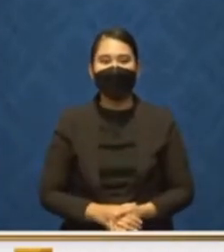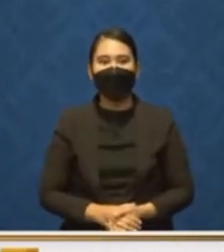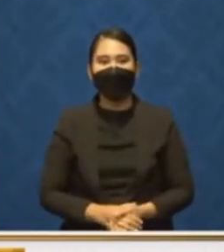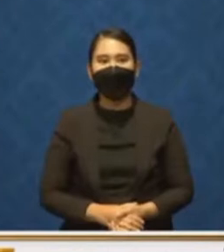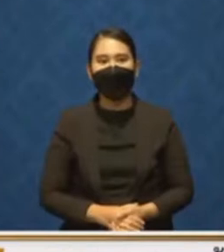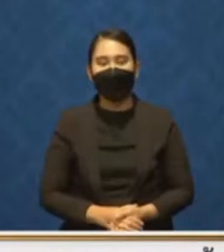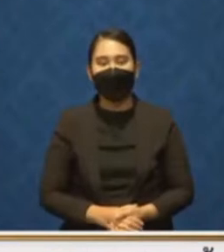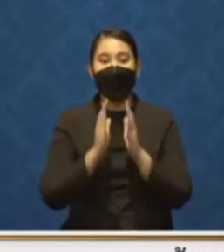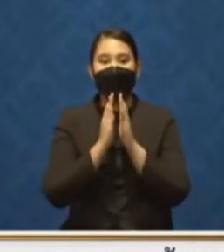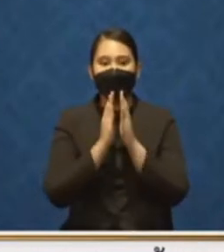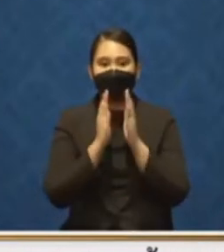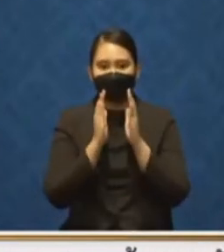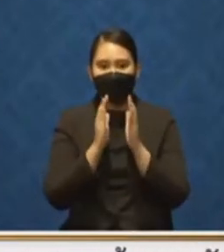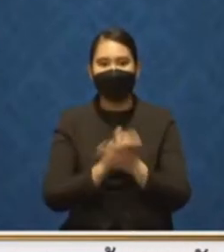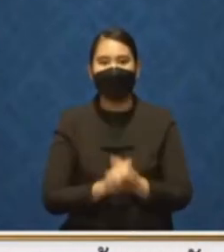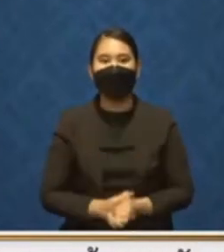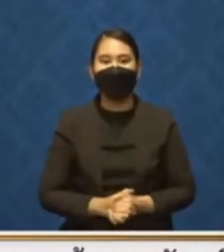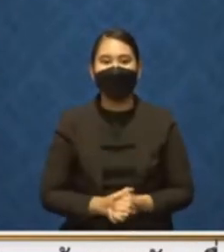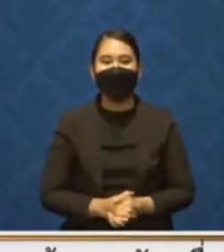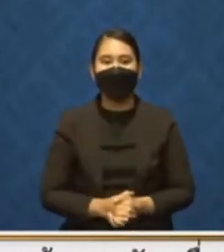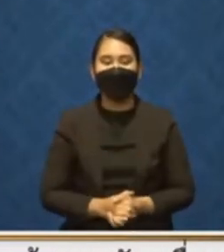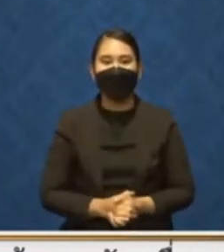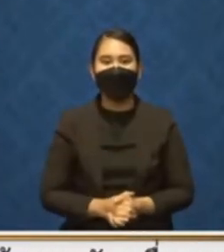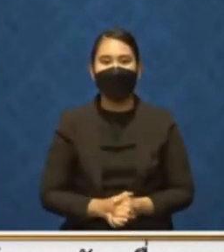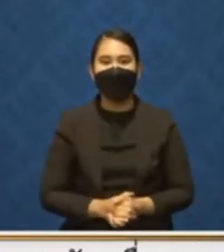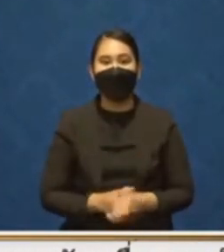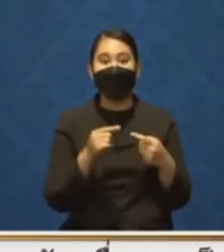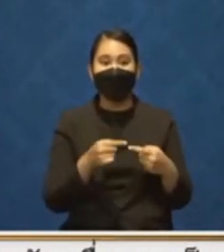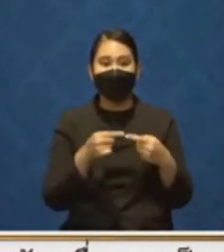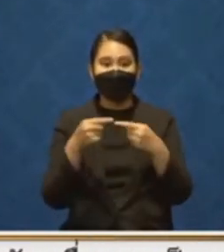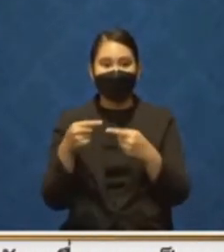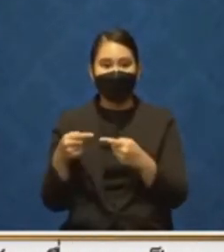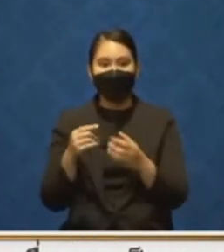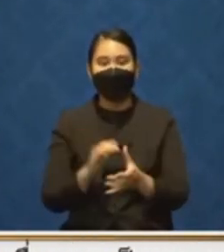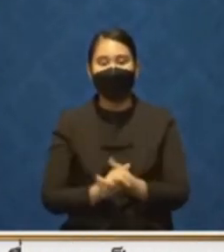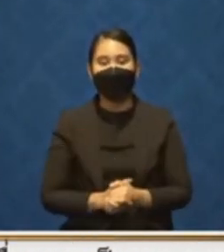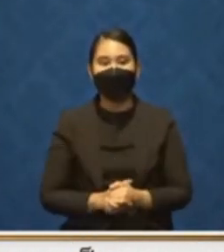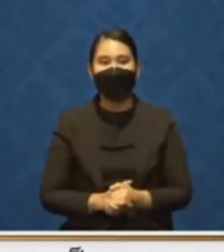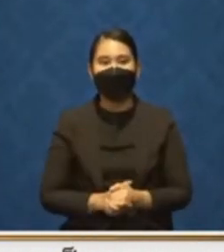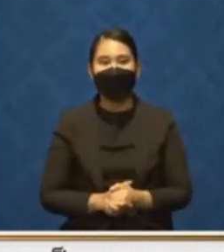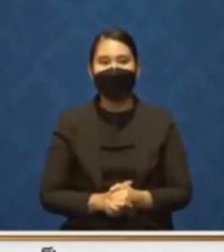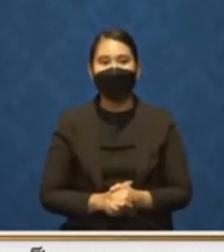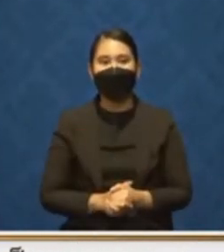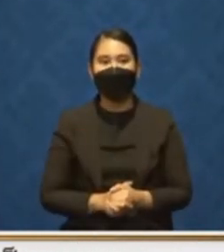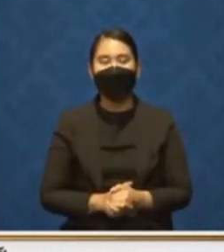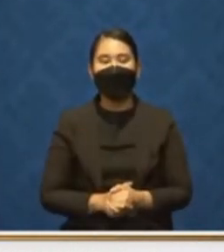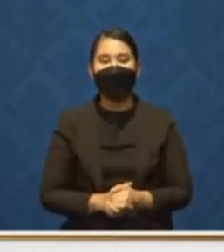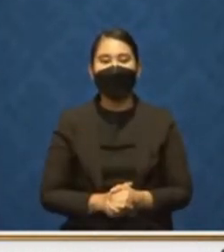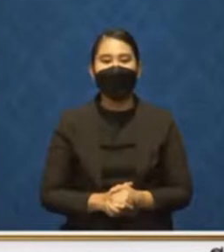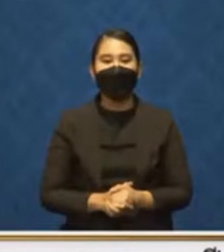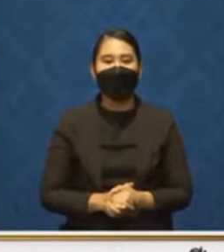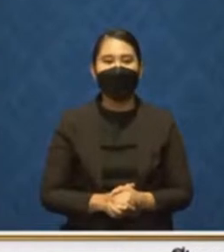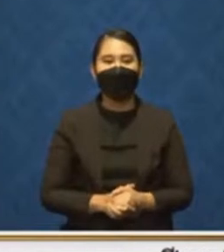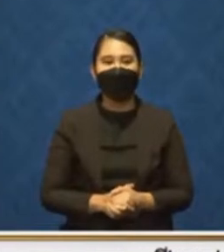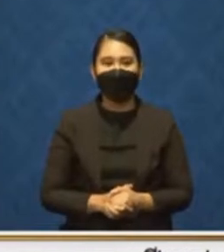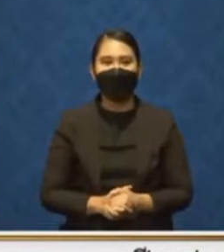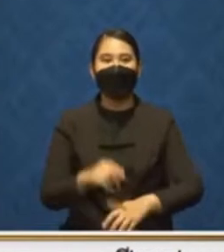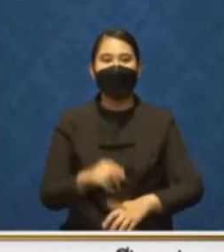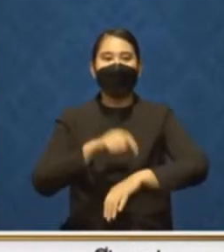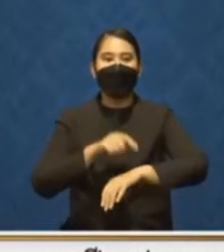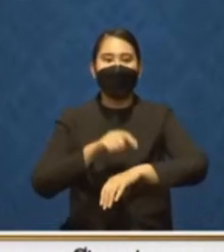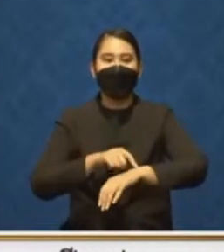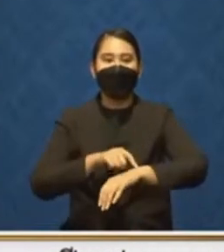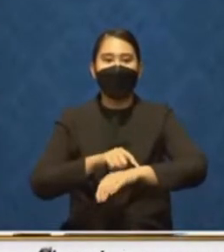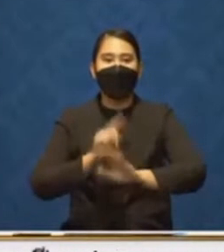ขอบคุณครับต่อไปเชิญท่านพลตำรวจเอกเสรีพิศุทธ์เตมียาเวสนะครับ 60นาทีครับ